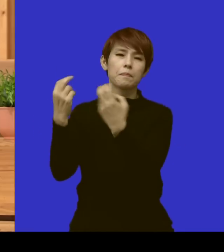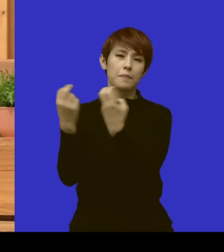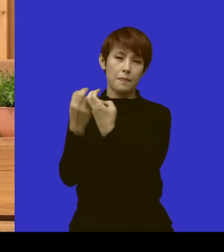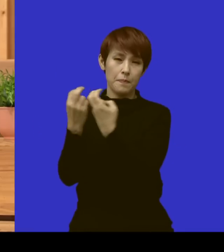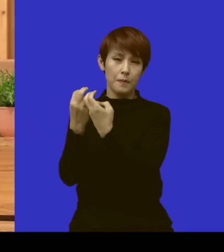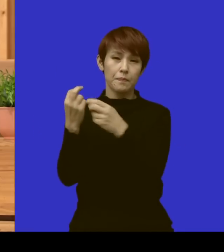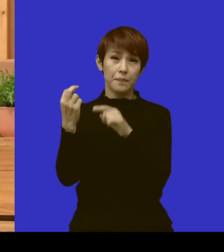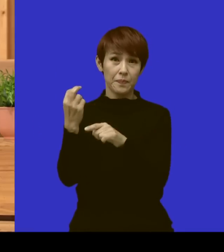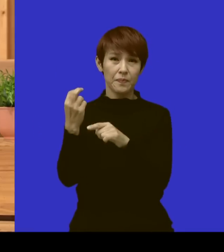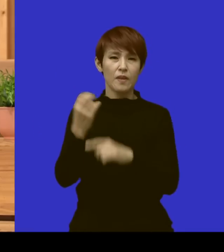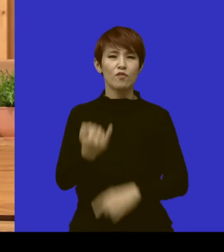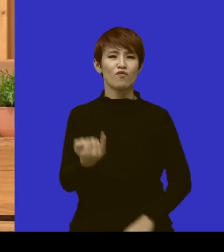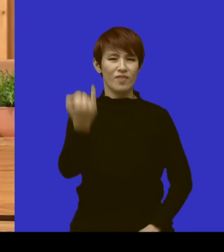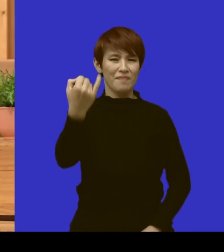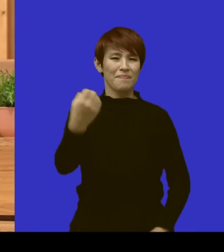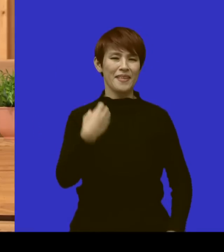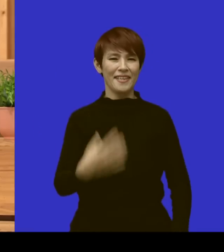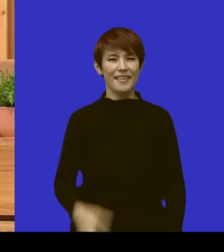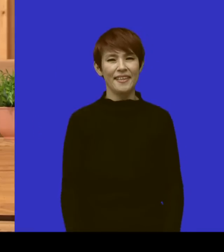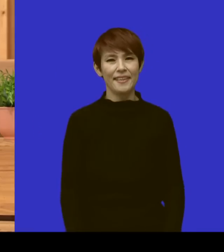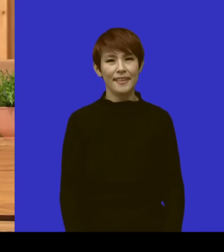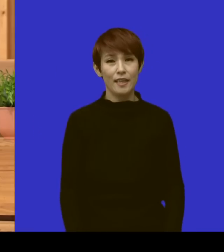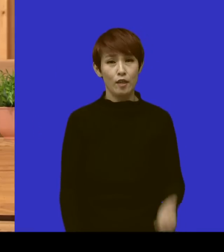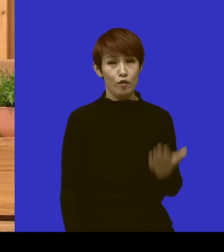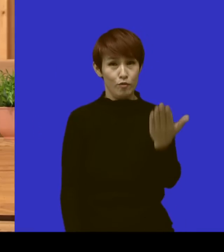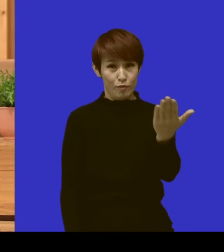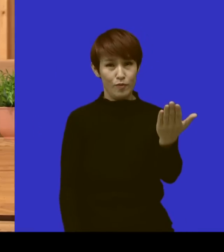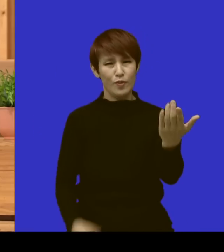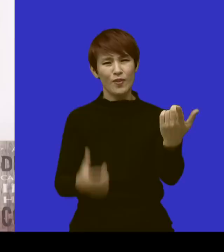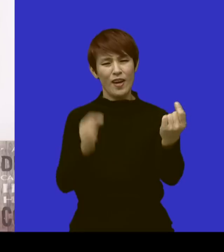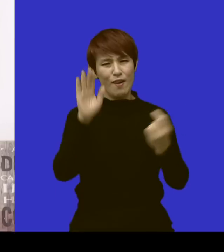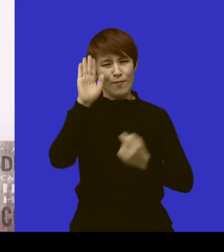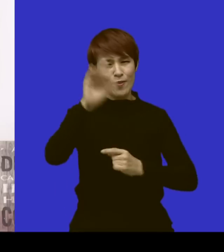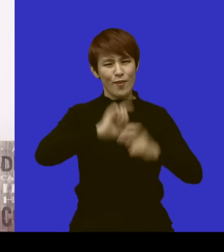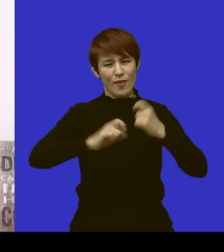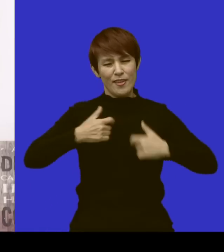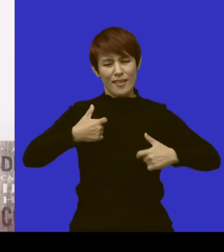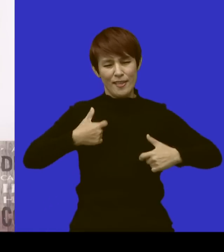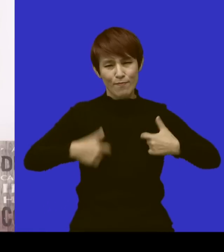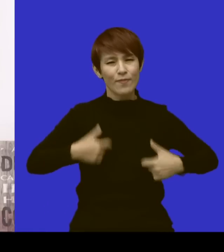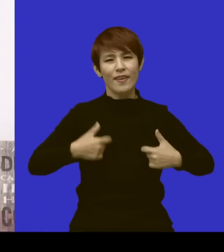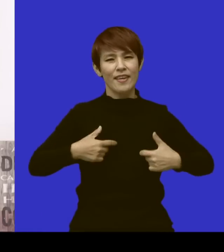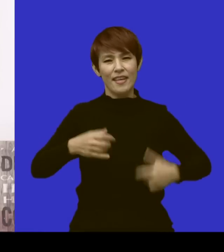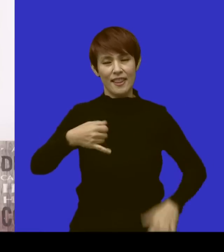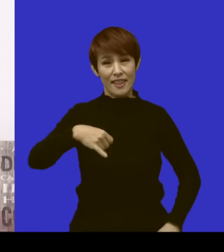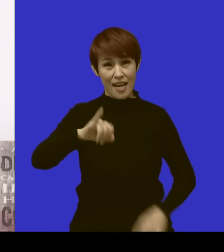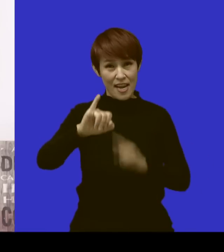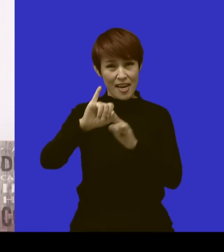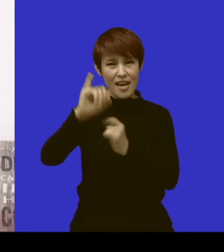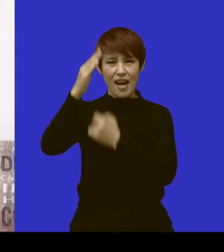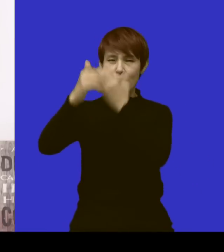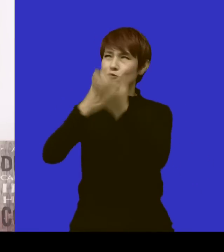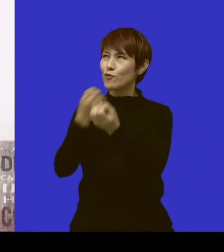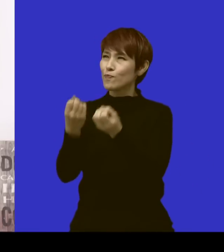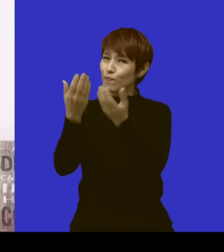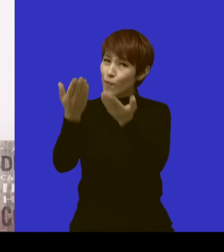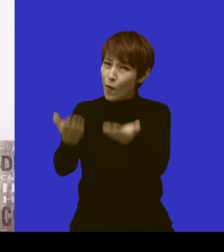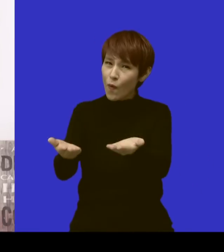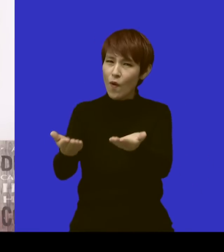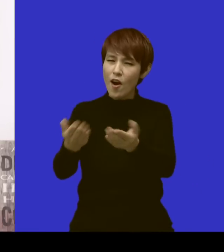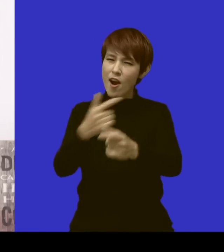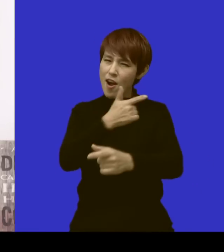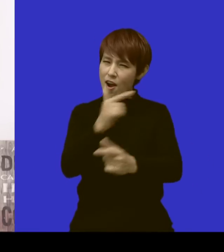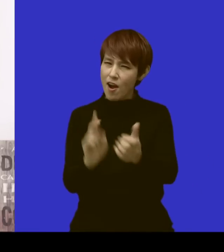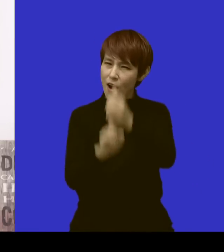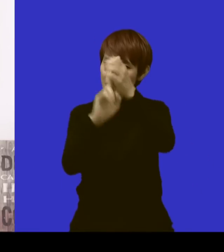것이 저희 누님의 간증이었거든요. 그래서 두 분도 이제 앞으로 더 기쁘게 이제 앞으로 예지가 하나님의 축복으로 얼마나 큰 기적을